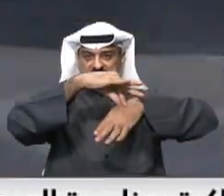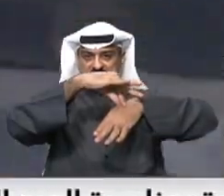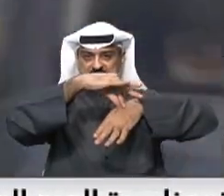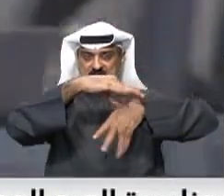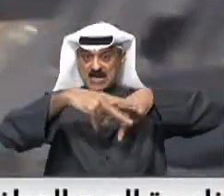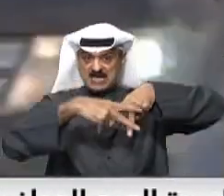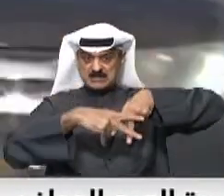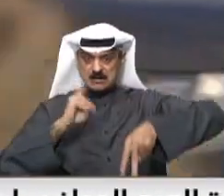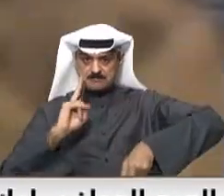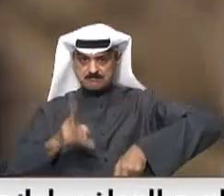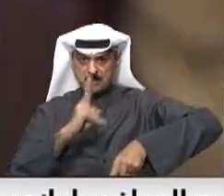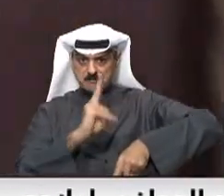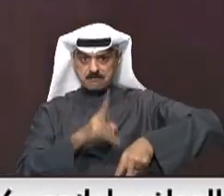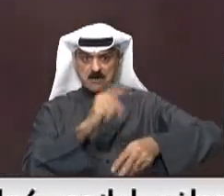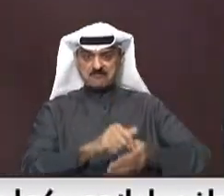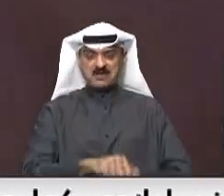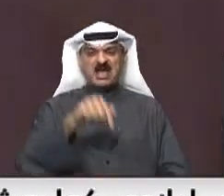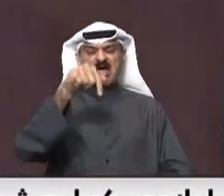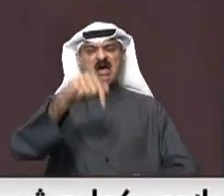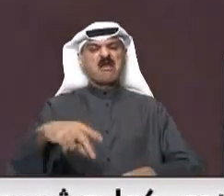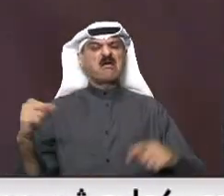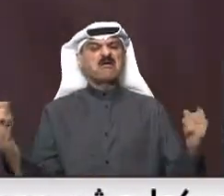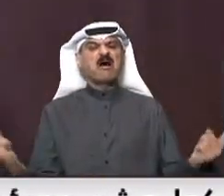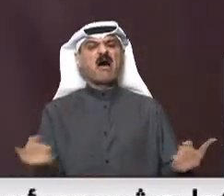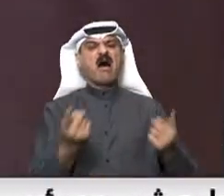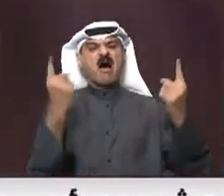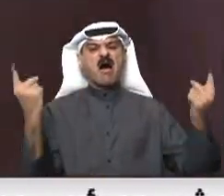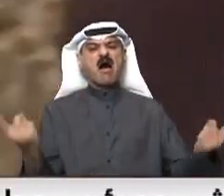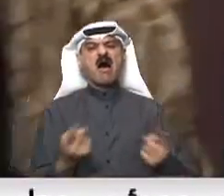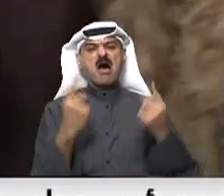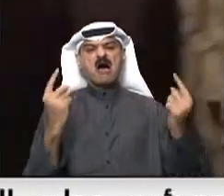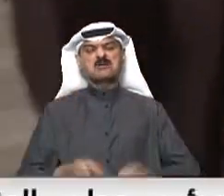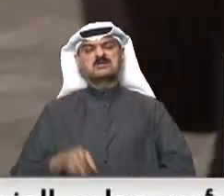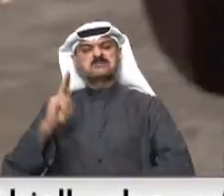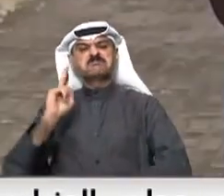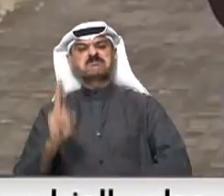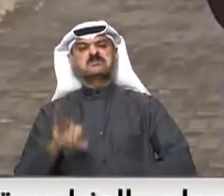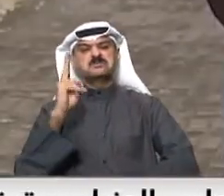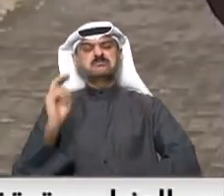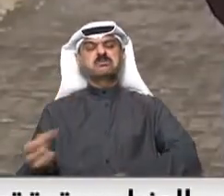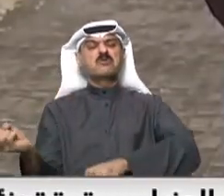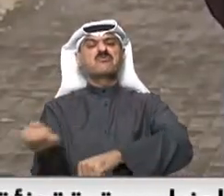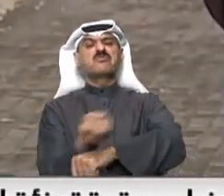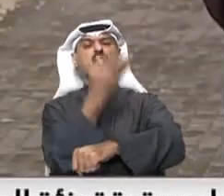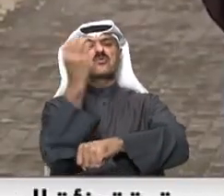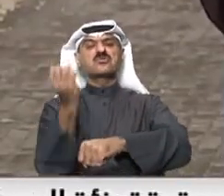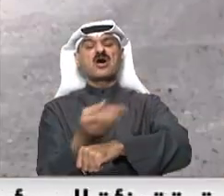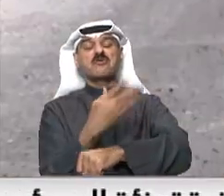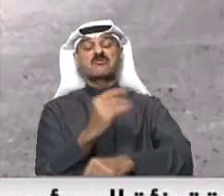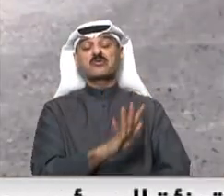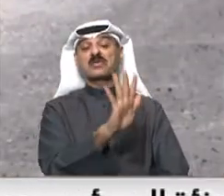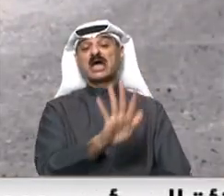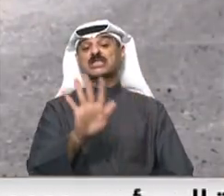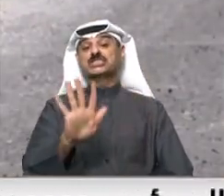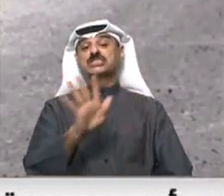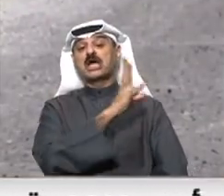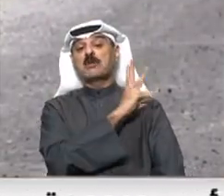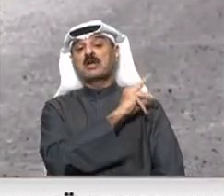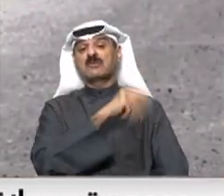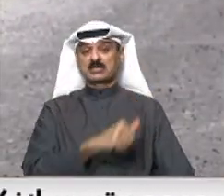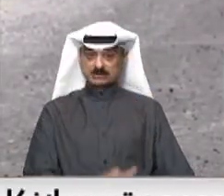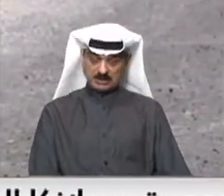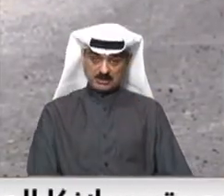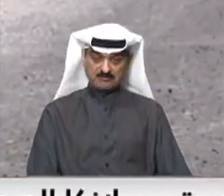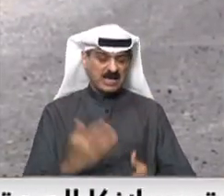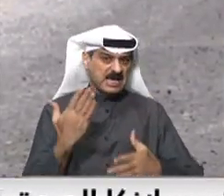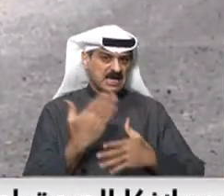وحدها، بل بات المستوطنون في الضفة الغربية ينفذون اعتداءات جسيمة بحق الفلسطينيين وممتلكاتهم